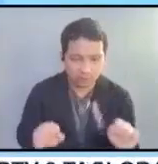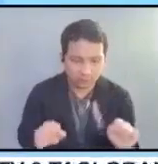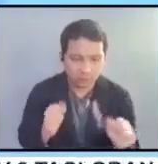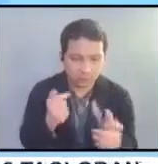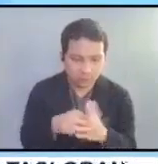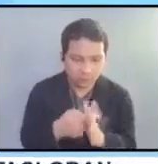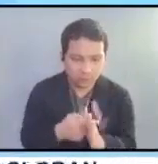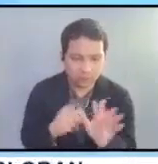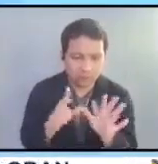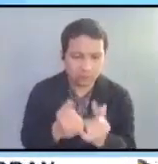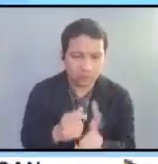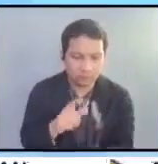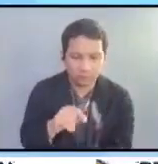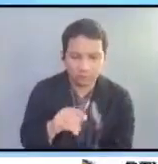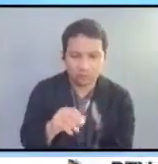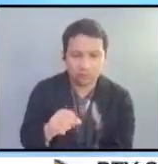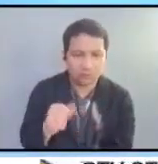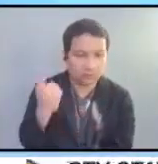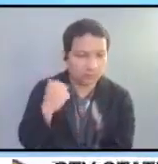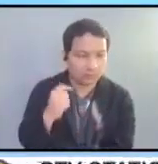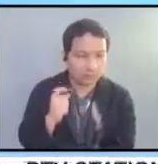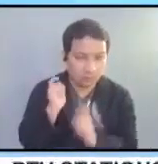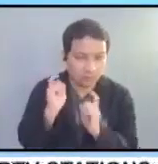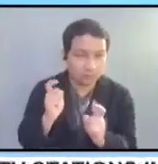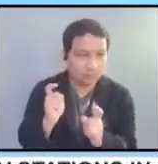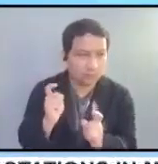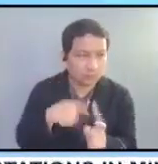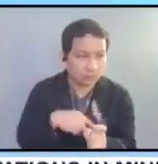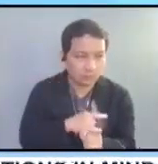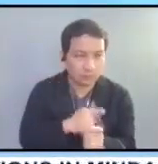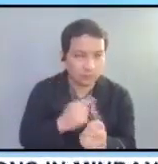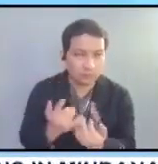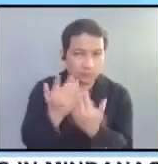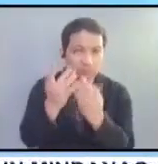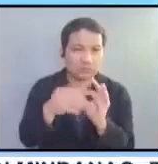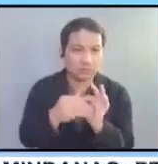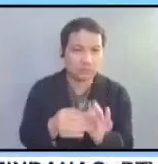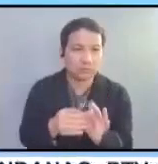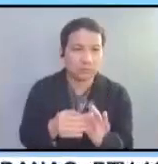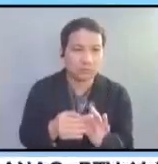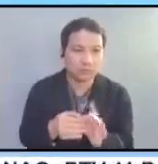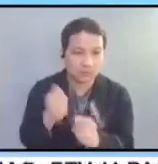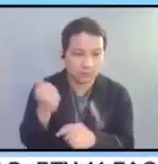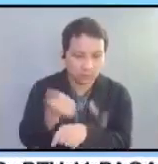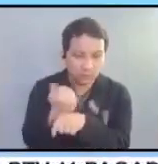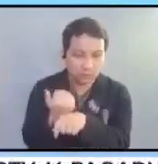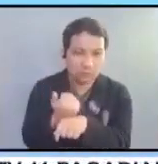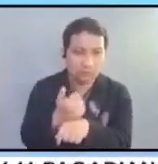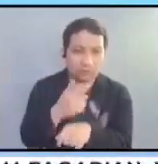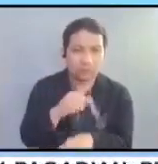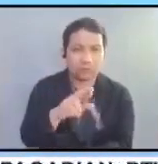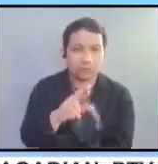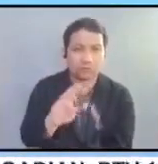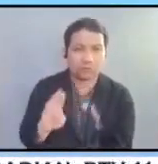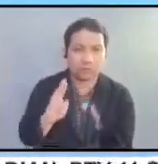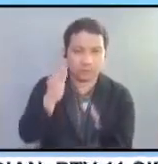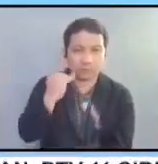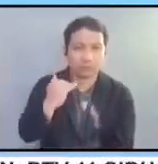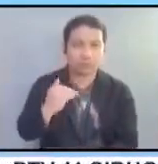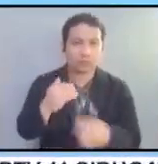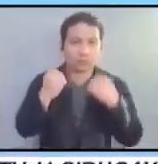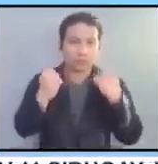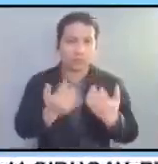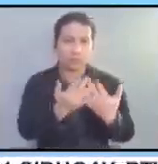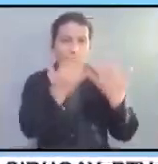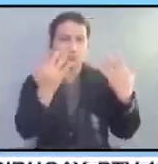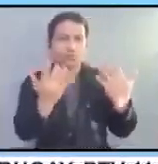tagnipa agad na rumisponde ang M bombero dala ang Rescue ambulance at srf vehicle sa lakas ng apoy umabot ito sa